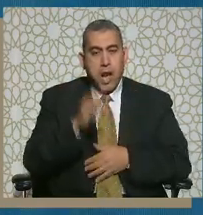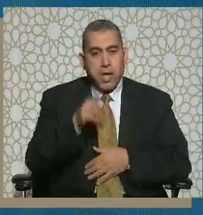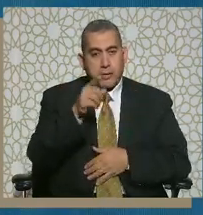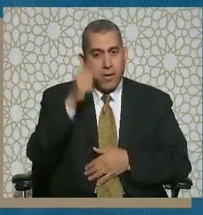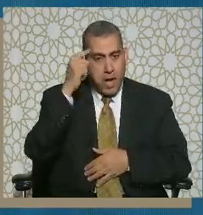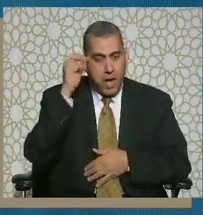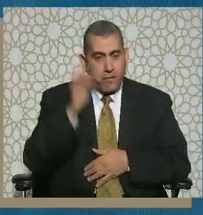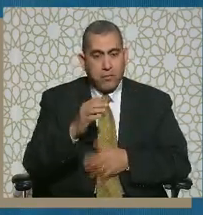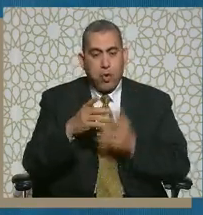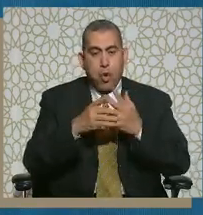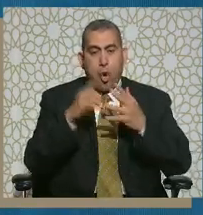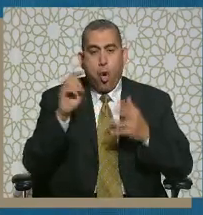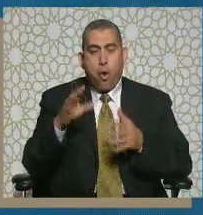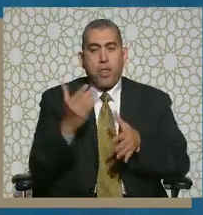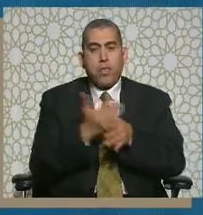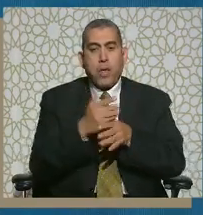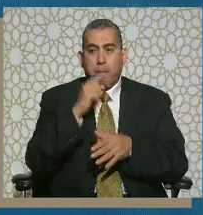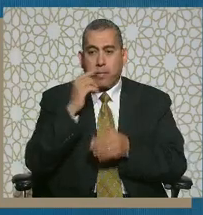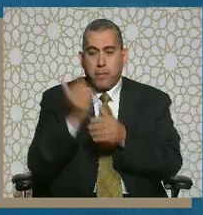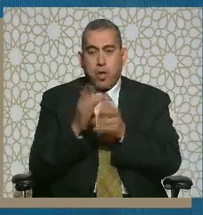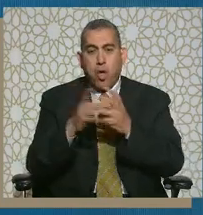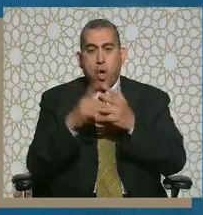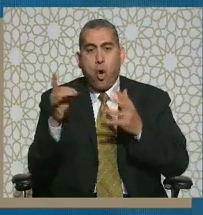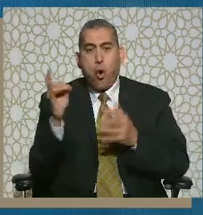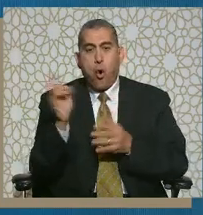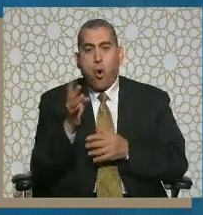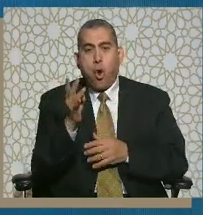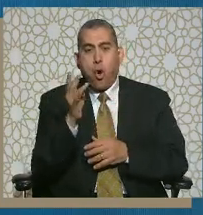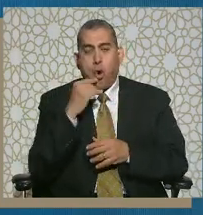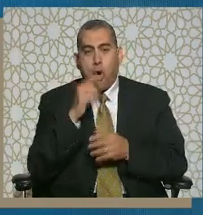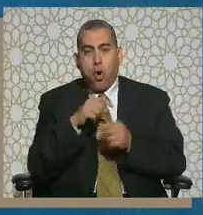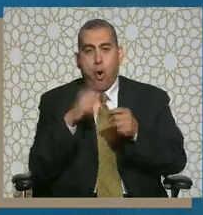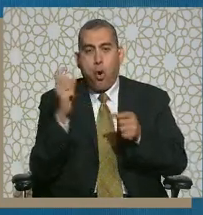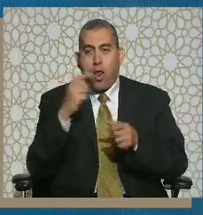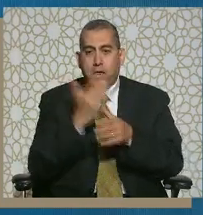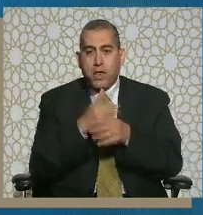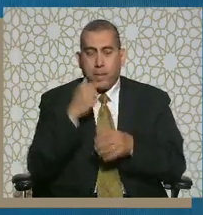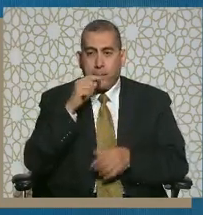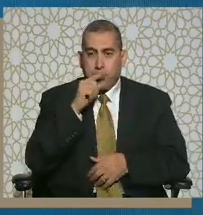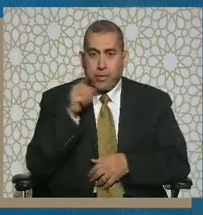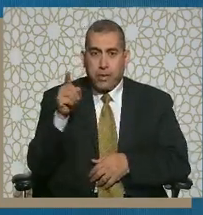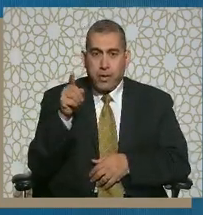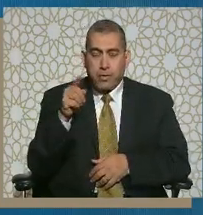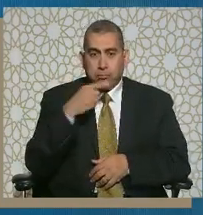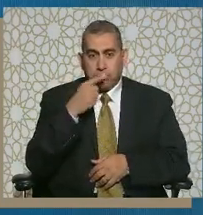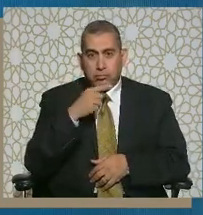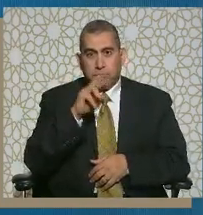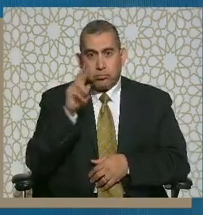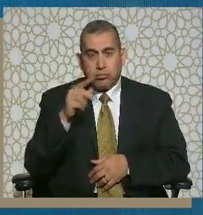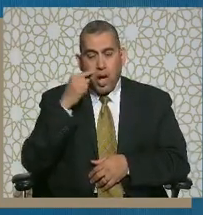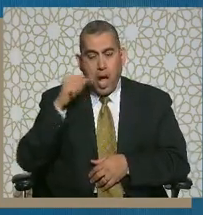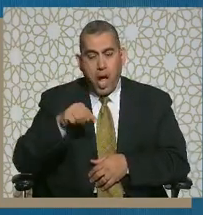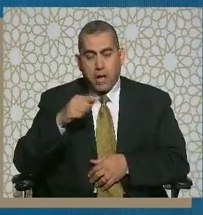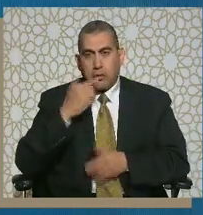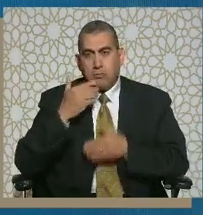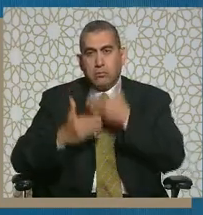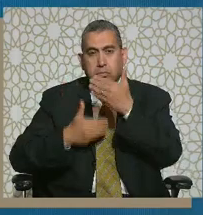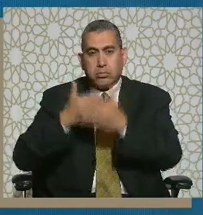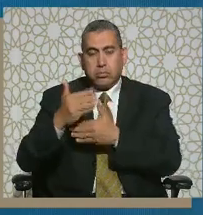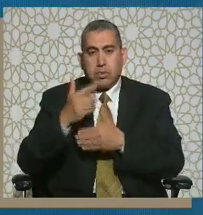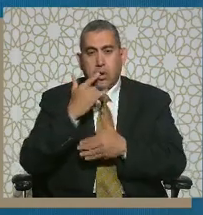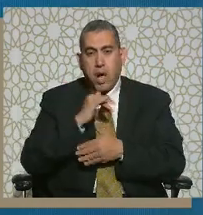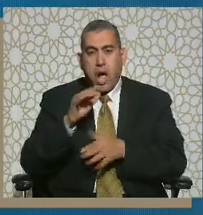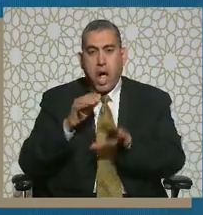الخلع حصل ليه. أنت لو بتسألني يعني هي بتقول إن هي طول حياتها كانت محتاجة